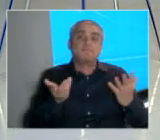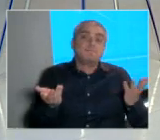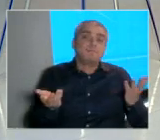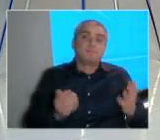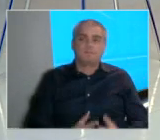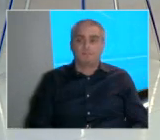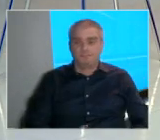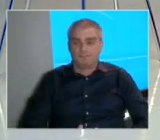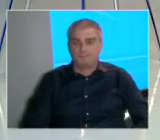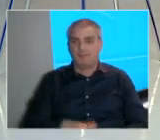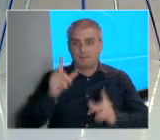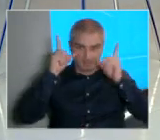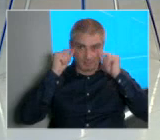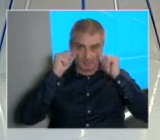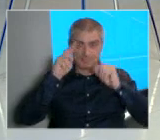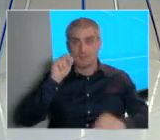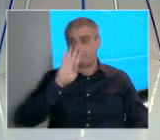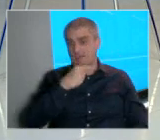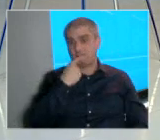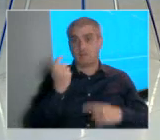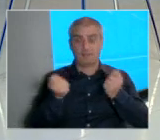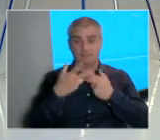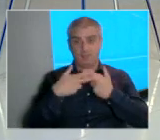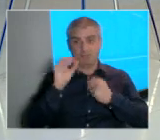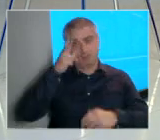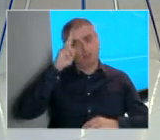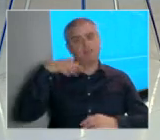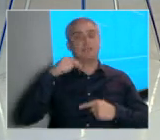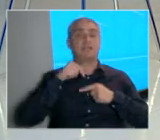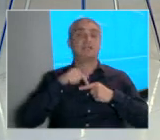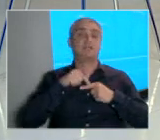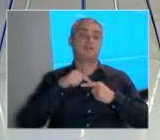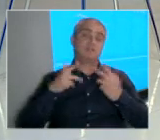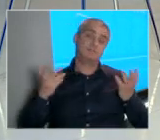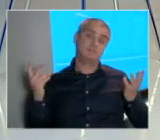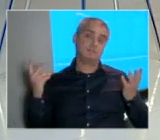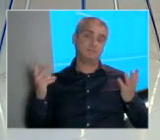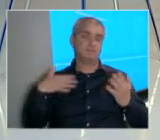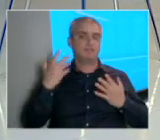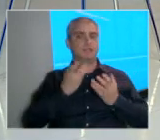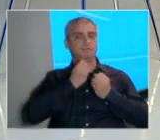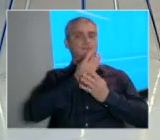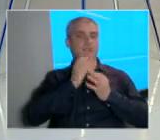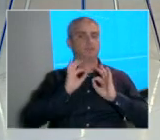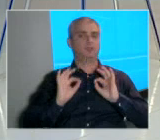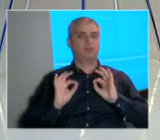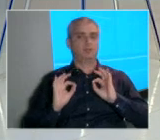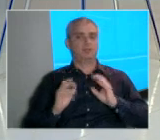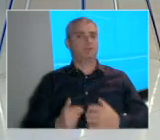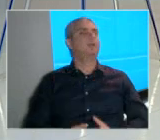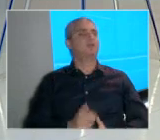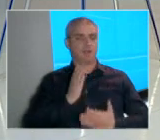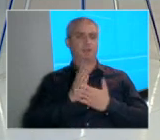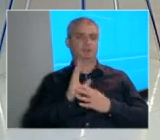האמת לא שגם יודע. ניר ברקת מהליכוד גם טען שהקמפיין הקרוב של הליכוד יהיה חיובי ויהיה מסרים של הצלחות כן, של הליכוד. כן, עד